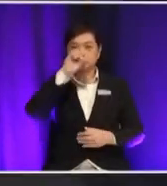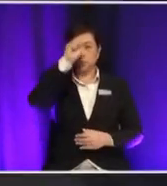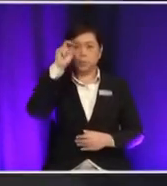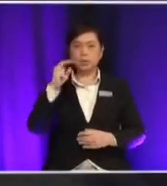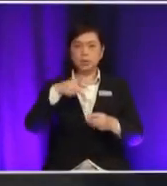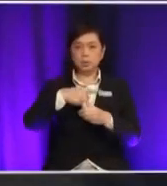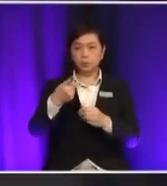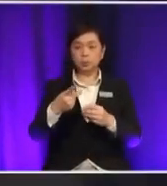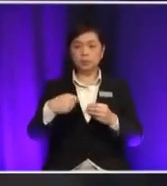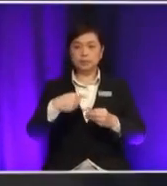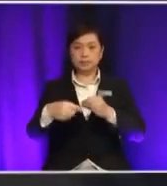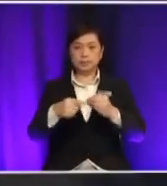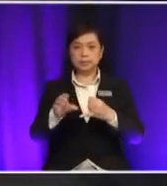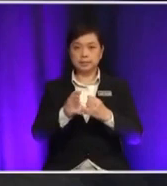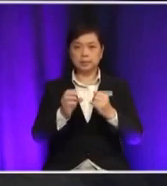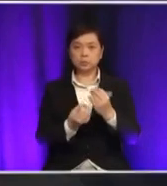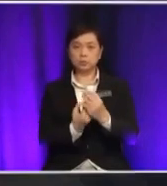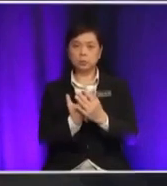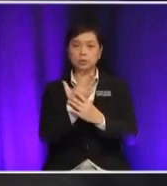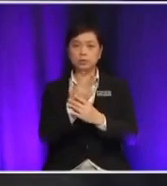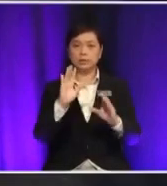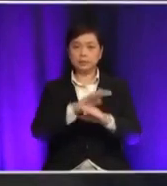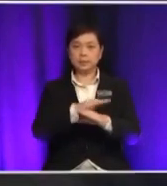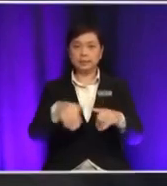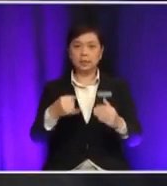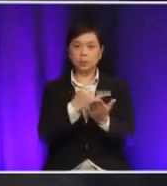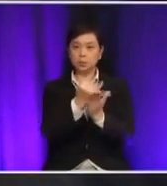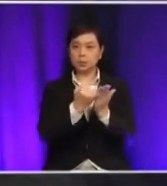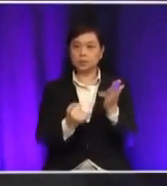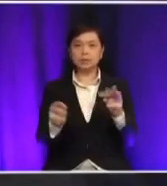tentang sel tumbuhan Tolong jangan lukis seperti sel